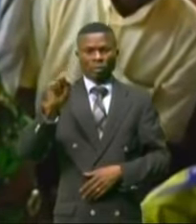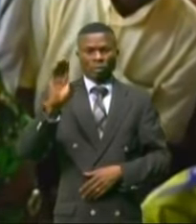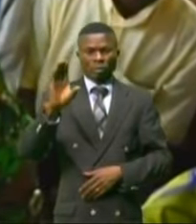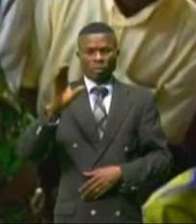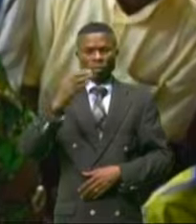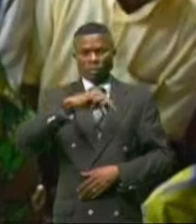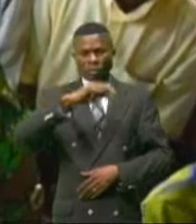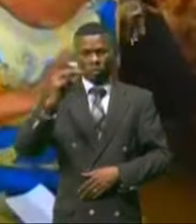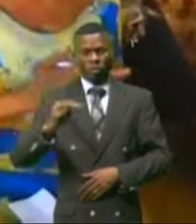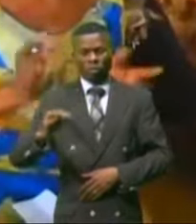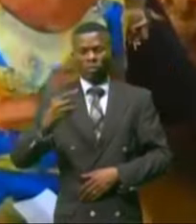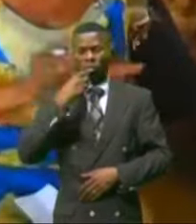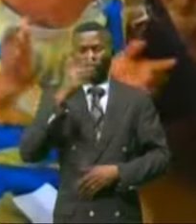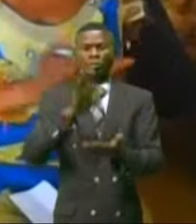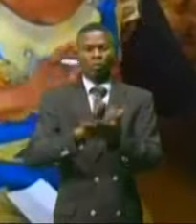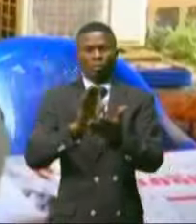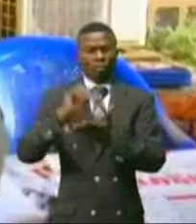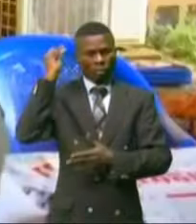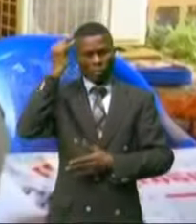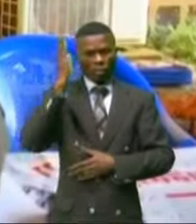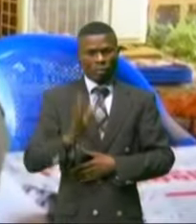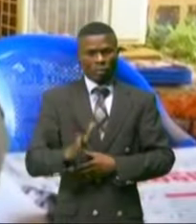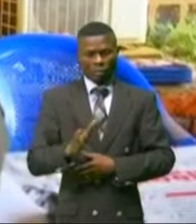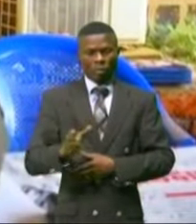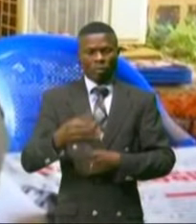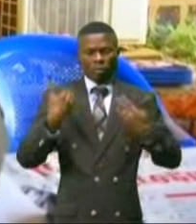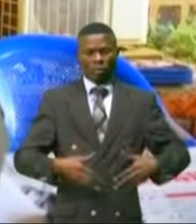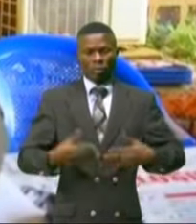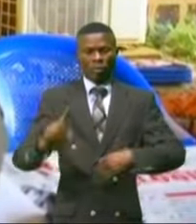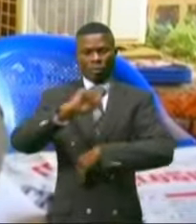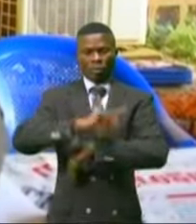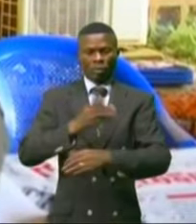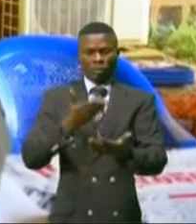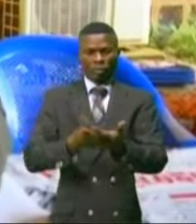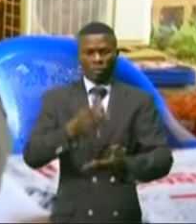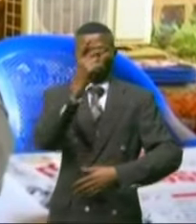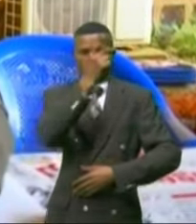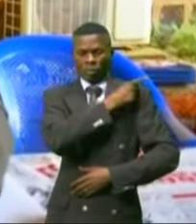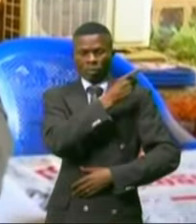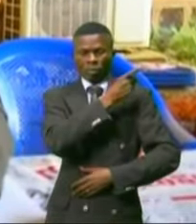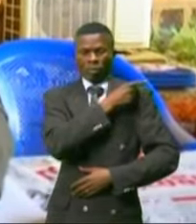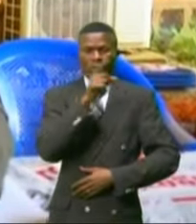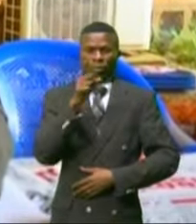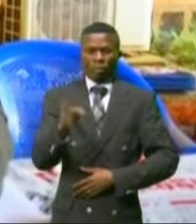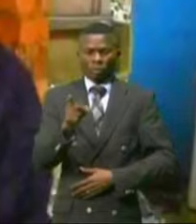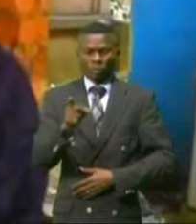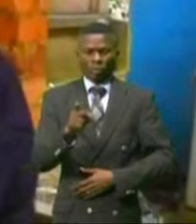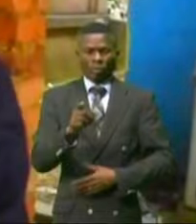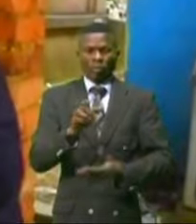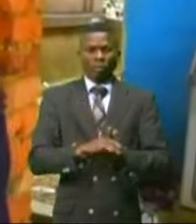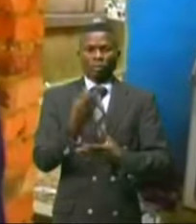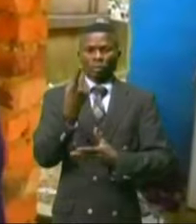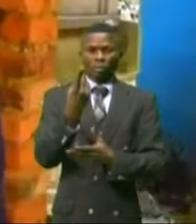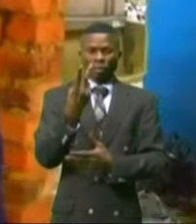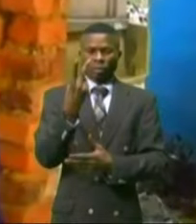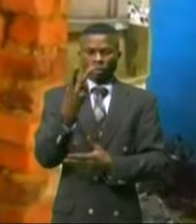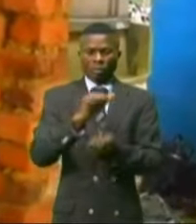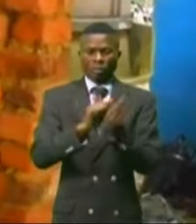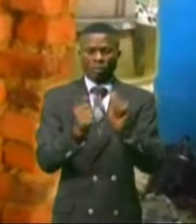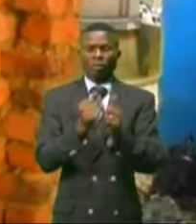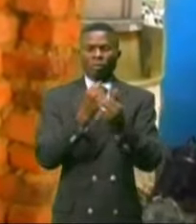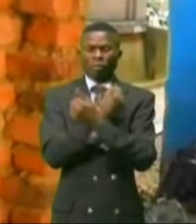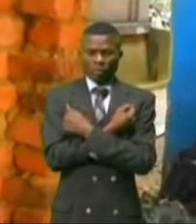remercié l'Éternel pour la célébration de cette journée. Pour Paul Massombo-Kouakouitoum, il était question de s'arrêter